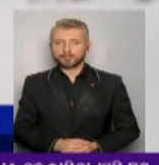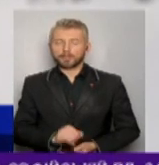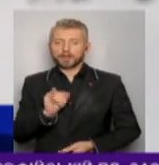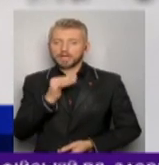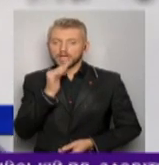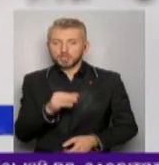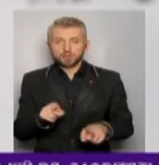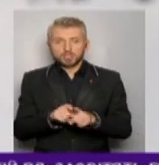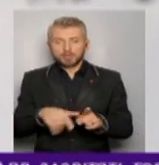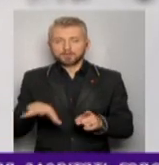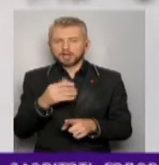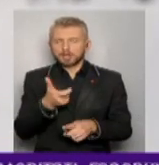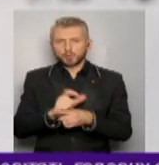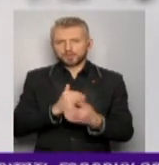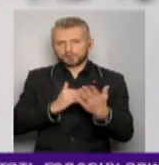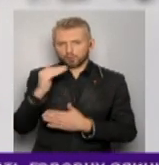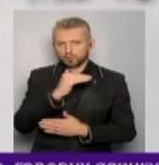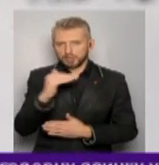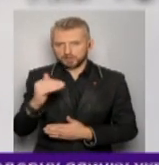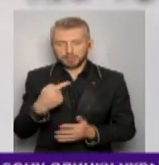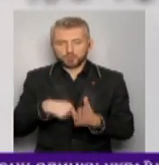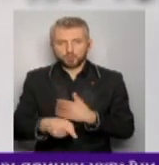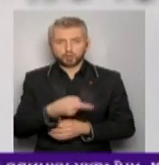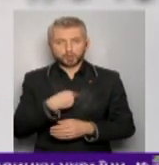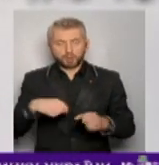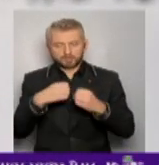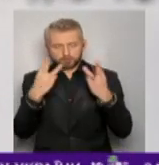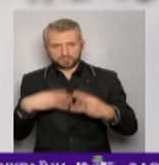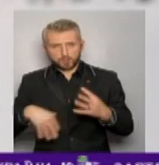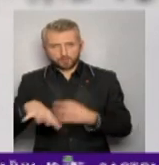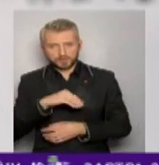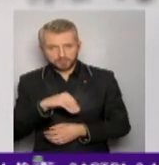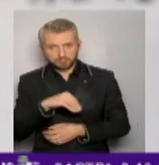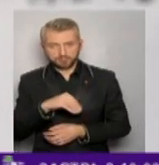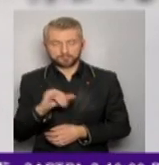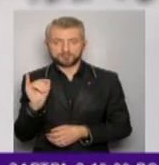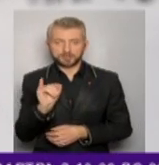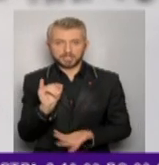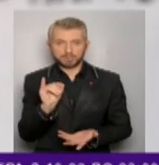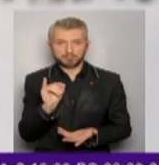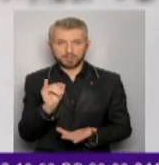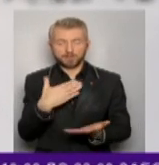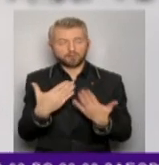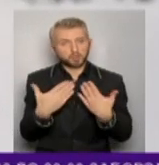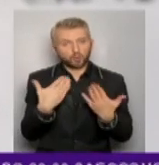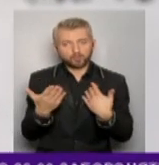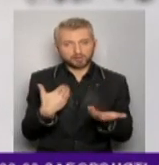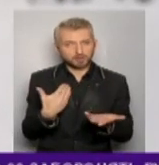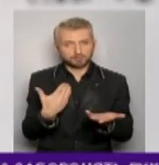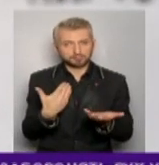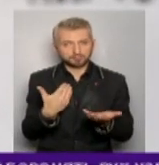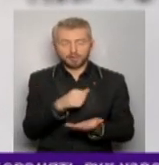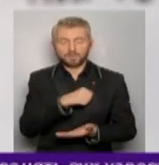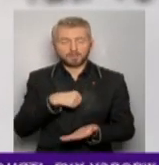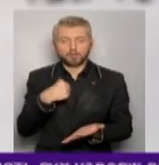так, все на досить високому рівні. Тобто нас і забезпечують всім, і відношення. Саме